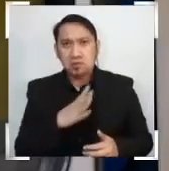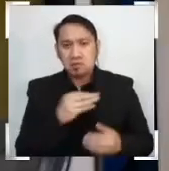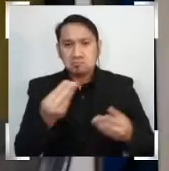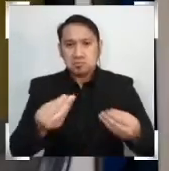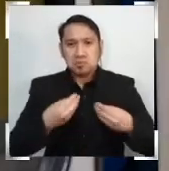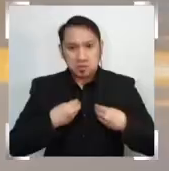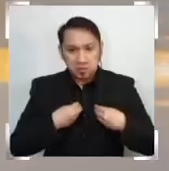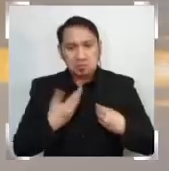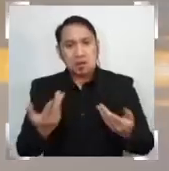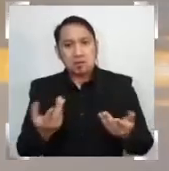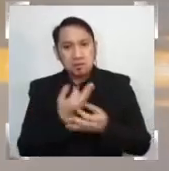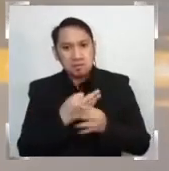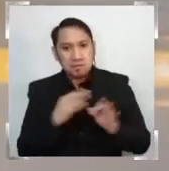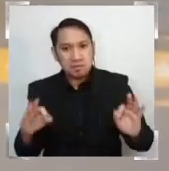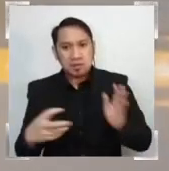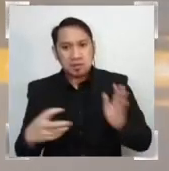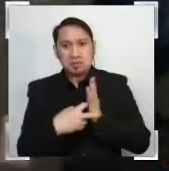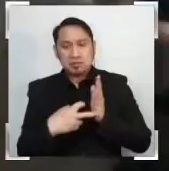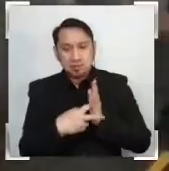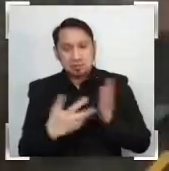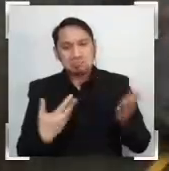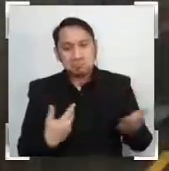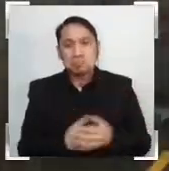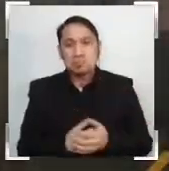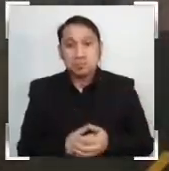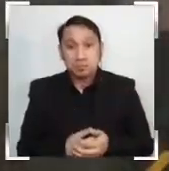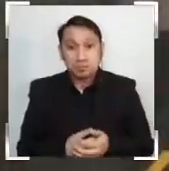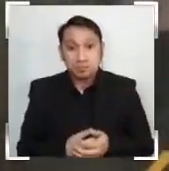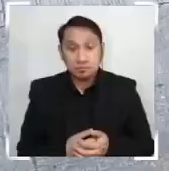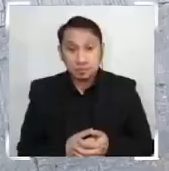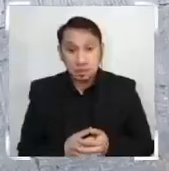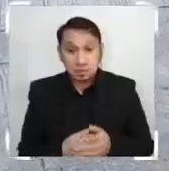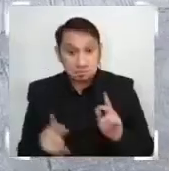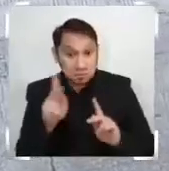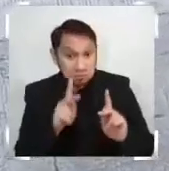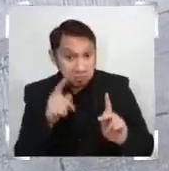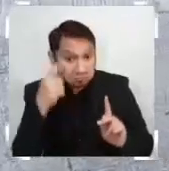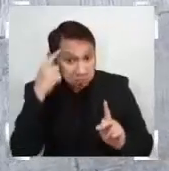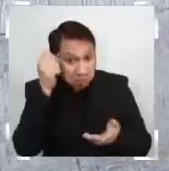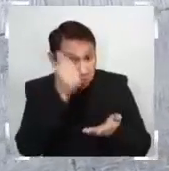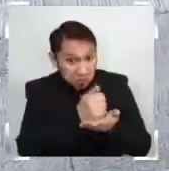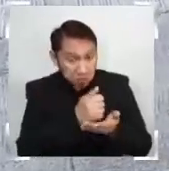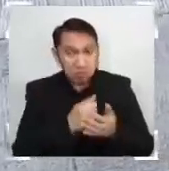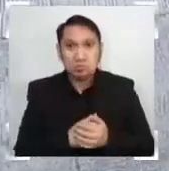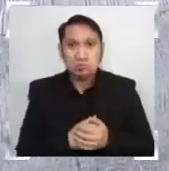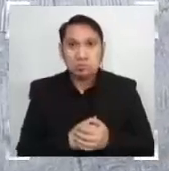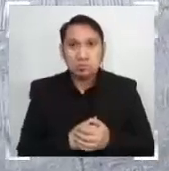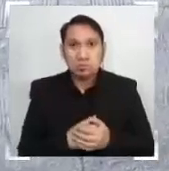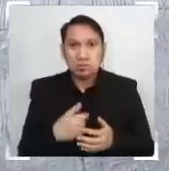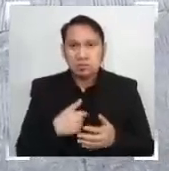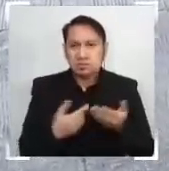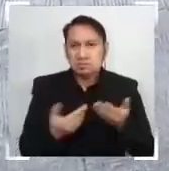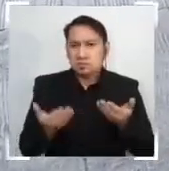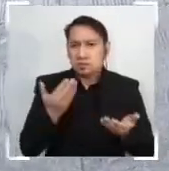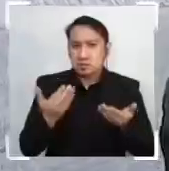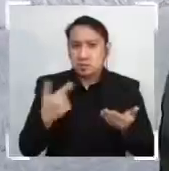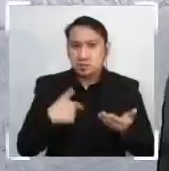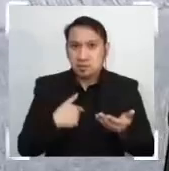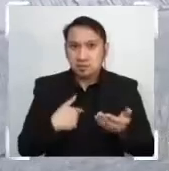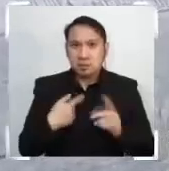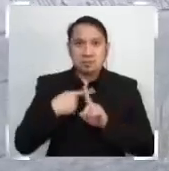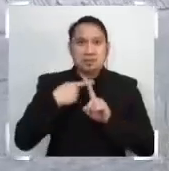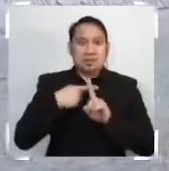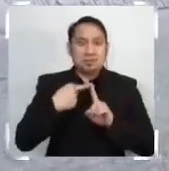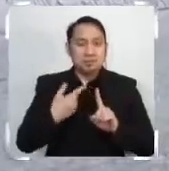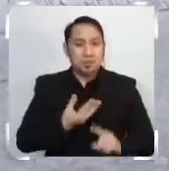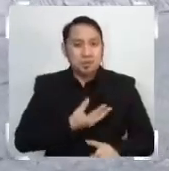ticket, yung ride. Approved naman kaya ito sa mga pasahero? Hindi po kasi ako nasa antigen, baka bigla akong mag-positive. Hindi